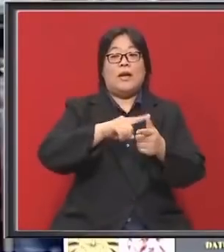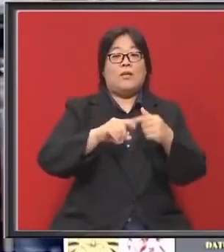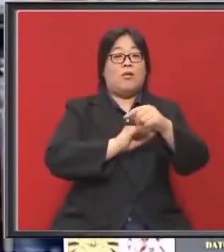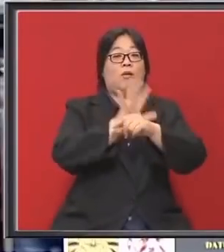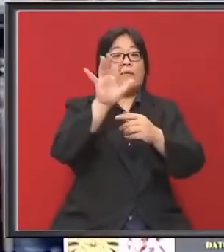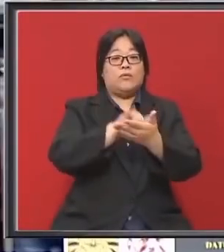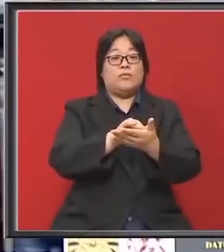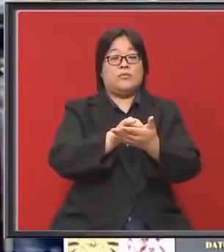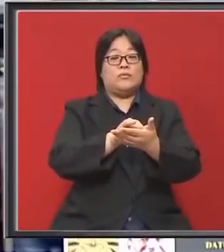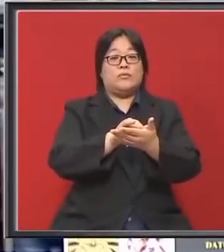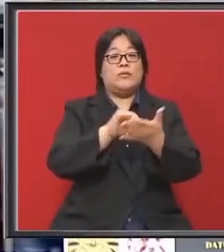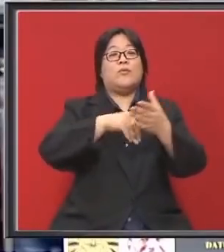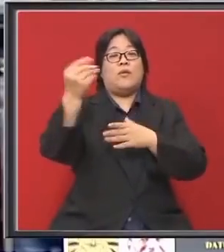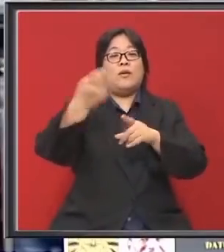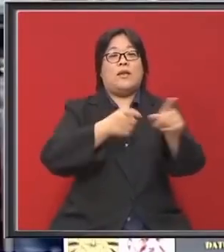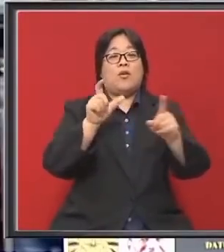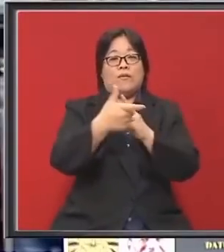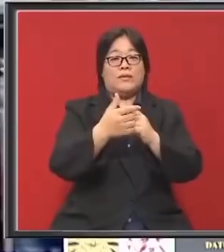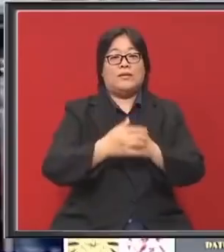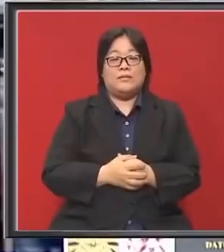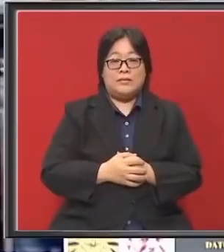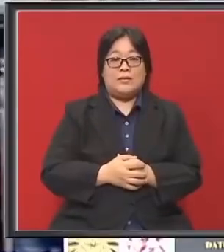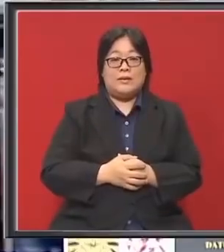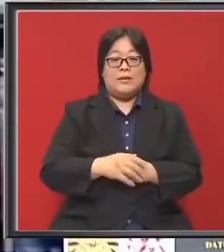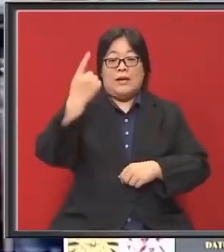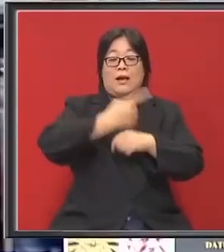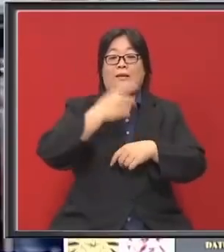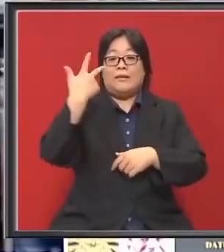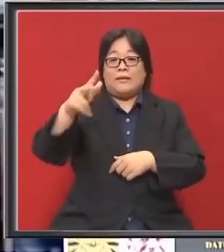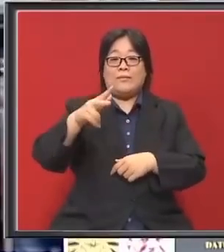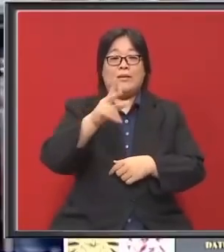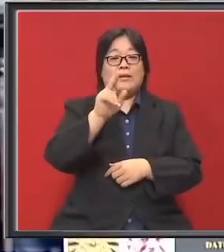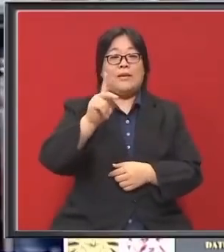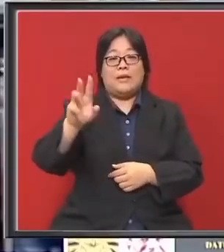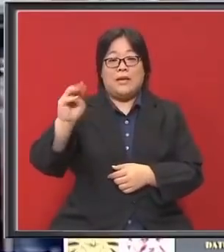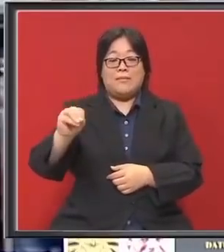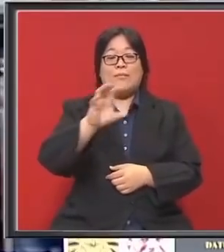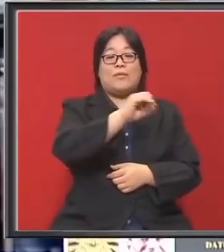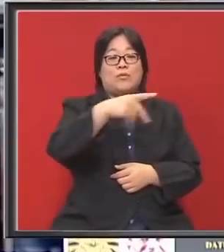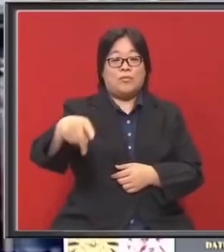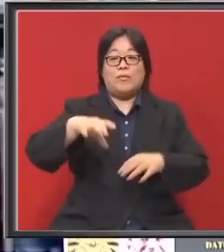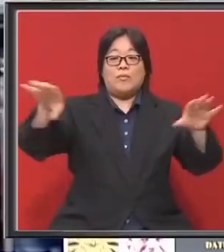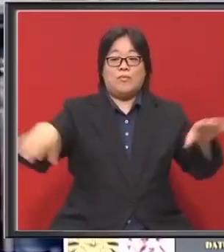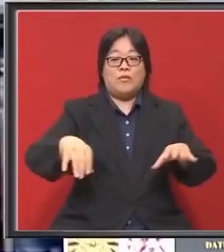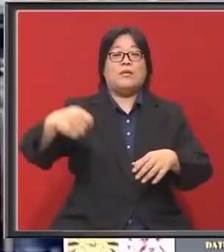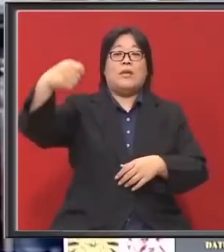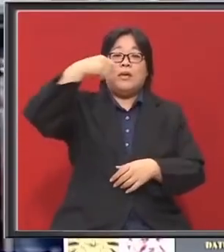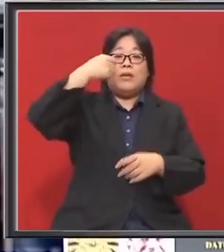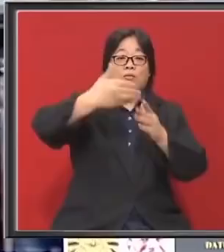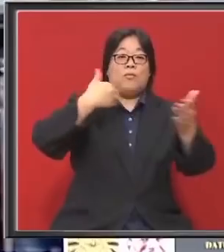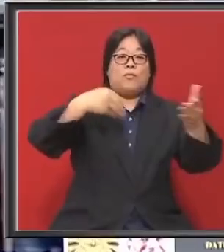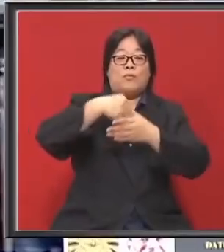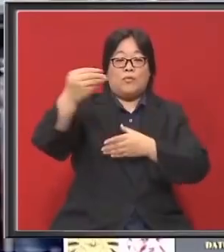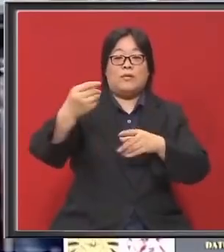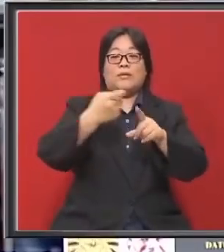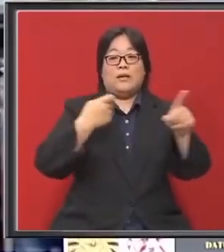yang komik 19.2 daripada Valentine on the tendai Kementerian Kesehatan ash-shufi menjalani Sweep yang kedua sebelum